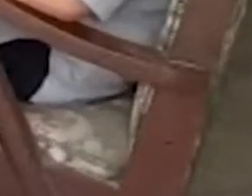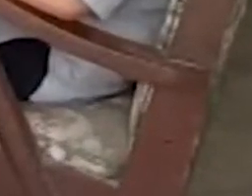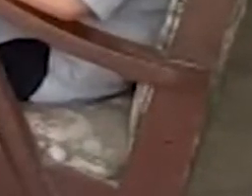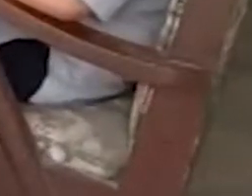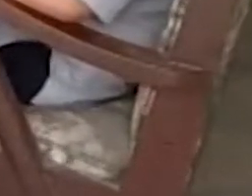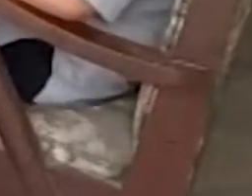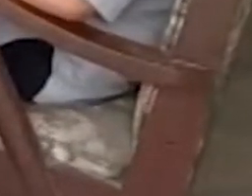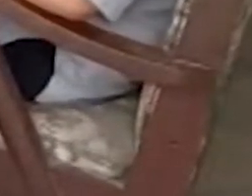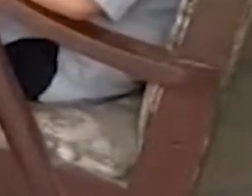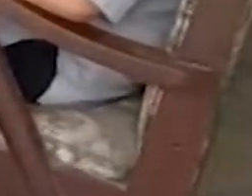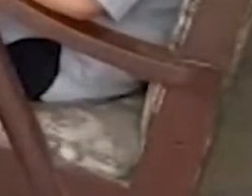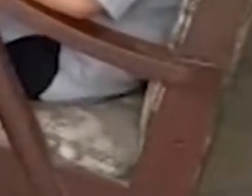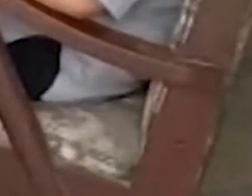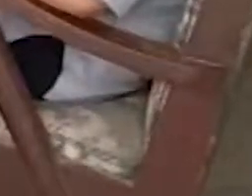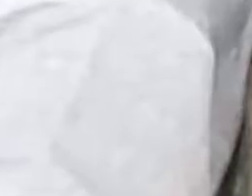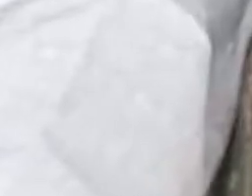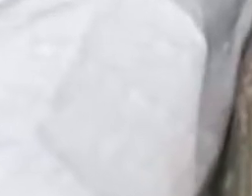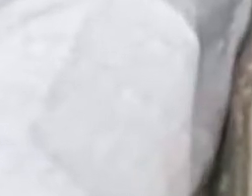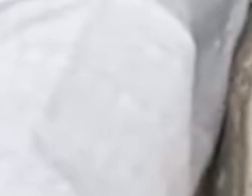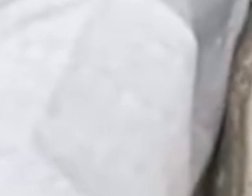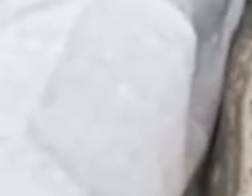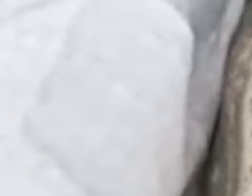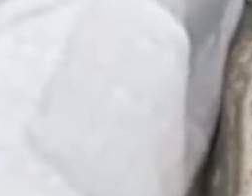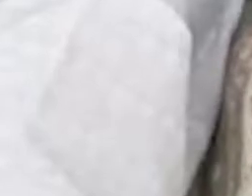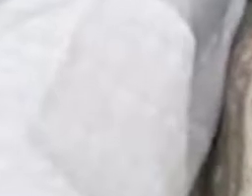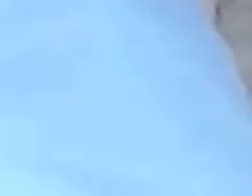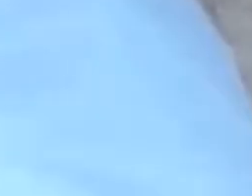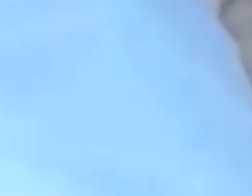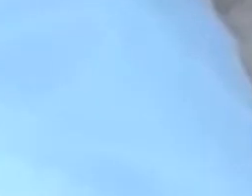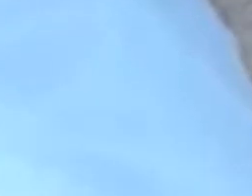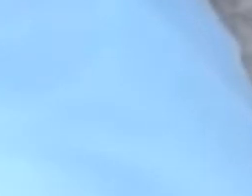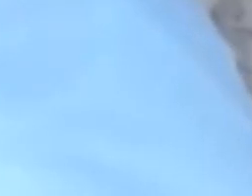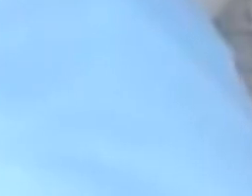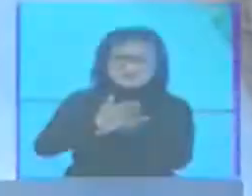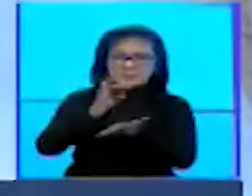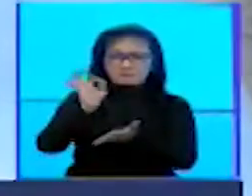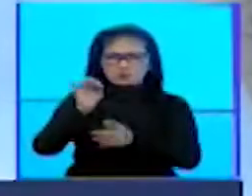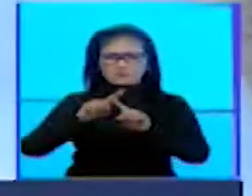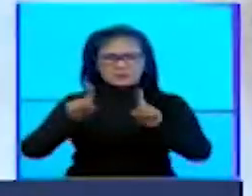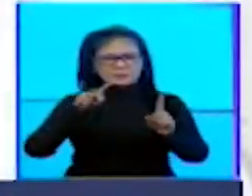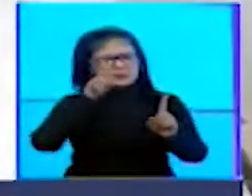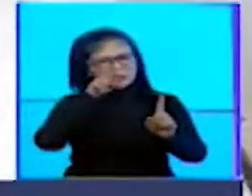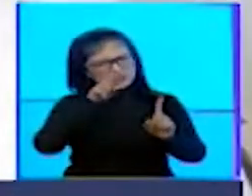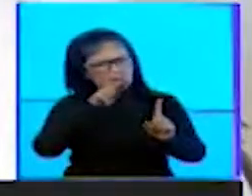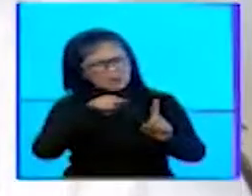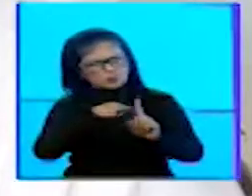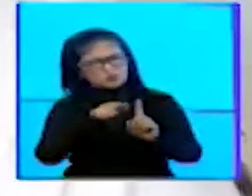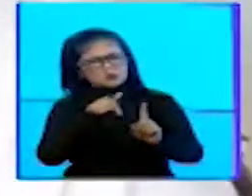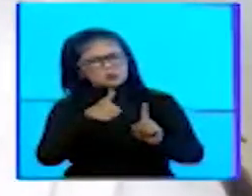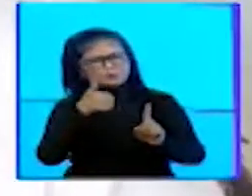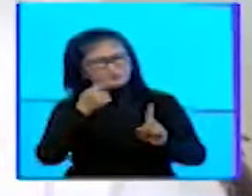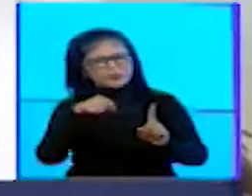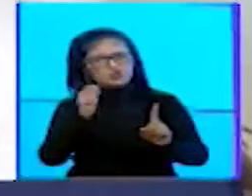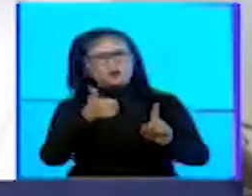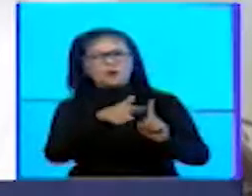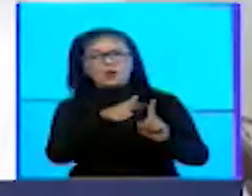hidup. Meski belum bisa memastikan, namun keluarga besar meyakini kesesuaian ciri-ciri fisik. Ada tanda di